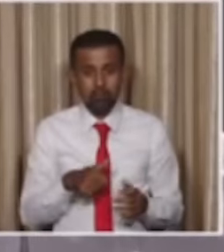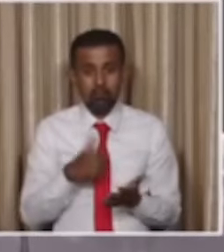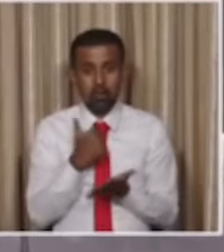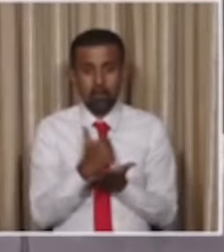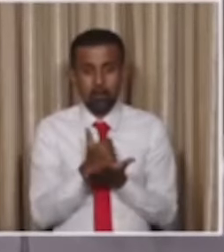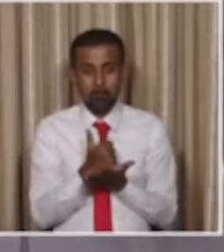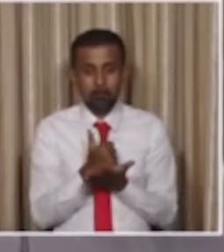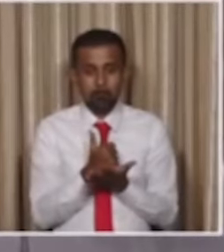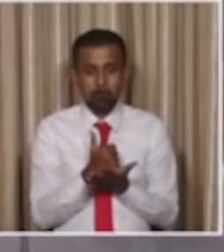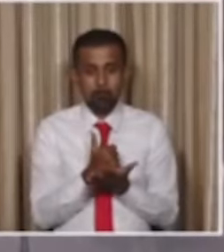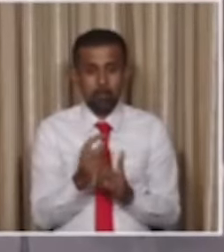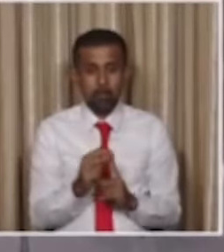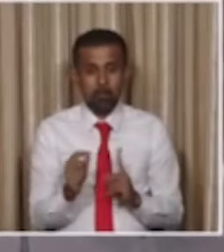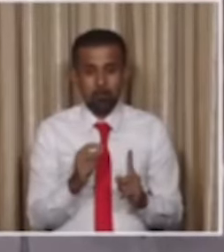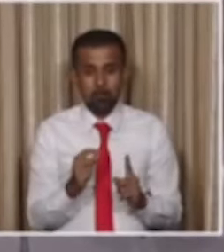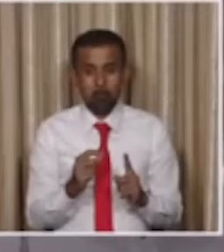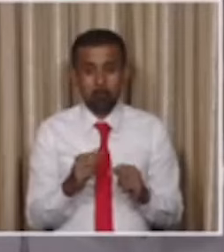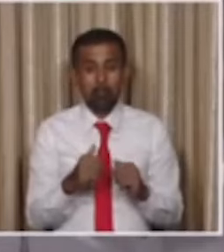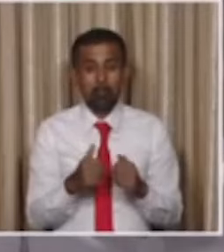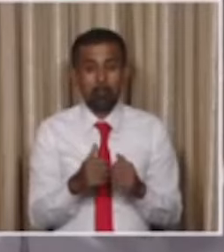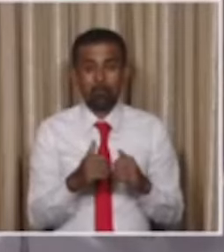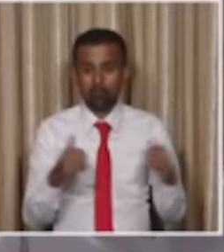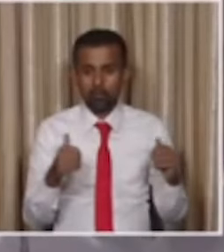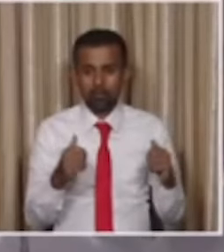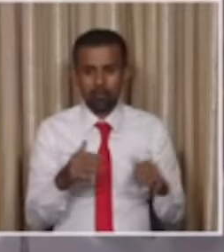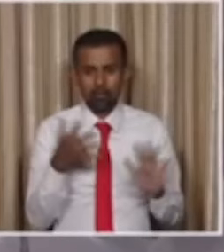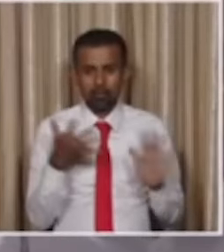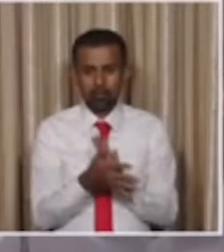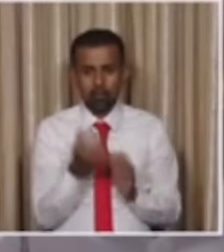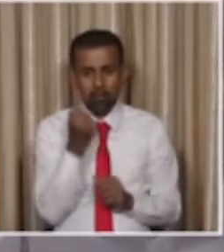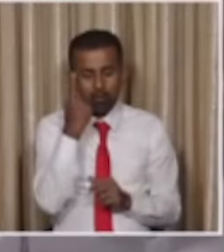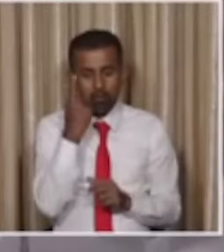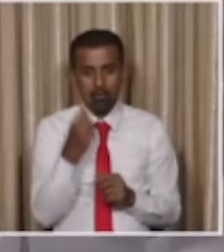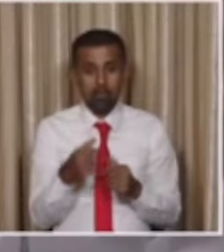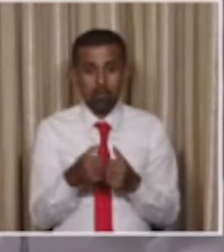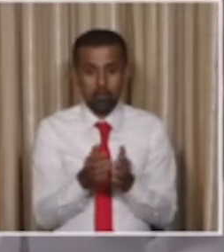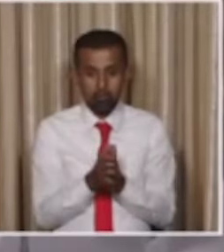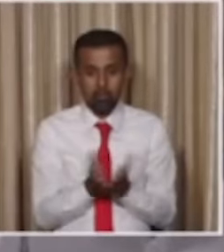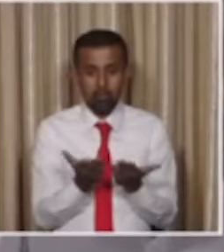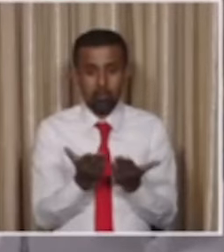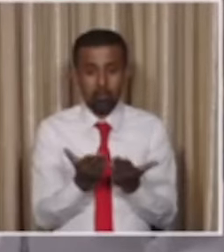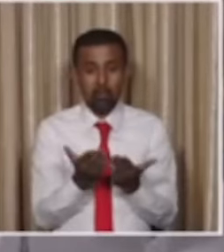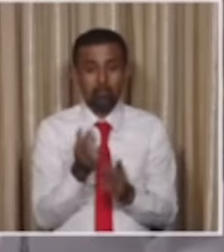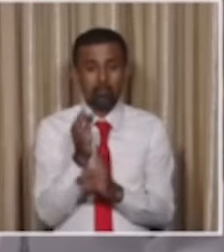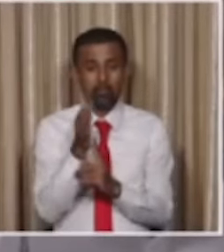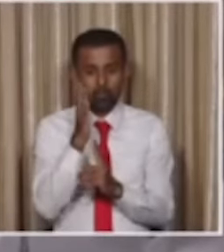බැංකුව පාර්ලිමේන්තුවෙන් ස්වාධීන කරා කියලා. මේක වැරදි අදහසක්. මහ බැංකුව ස්වාධීන කරේ